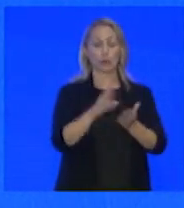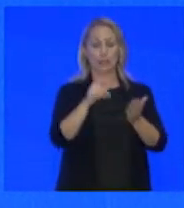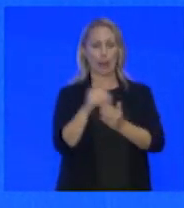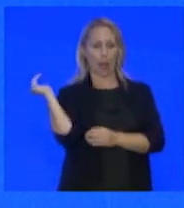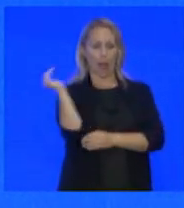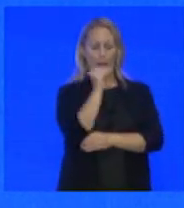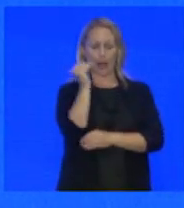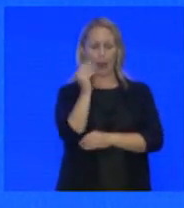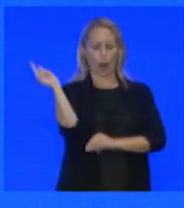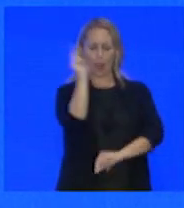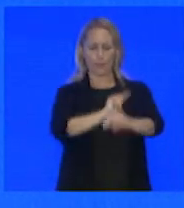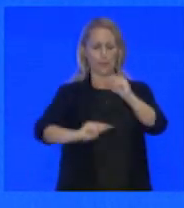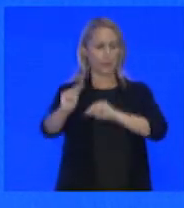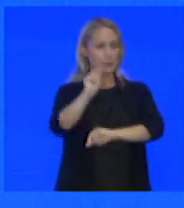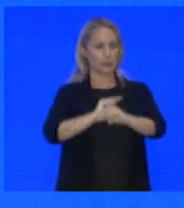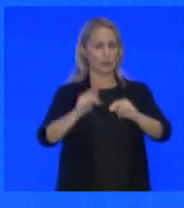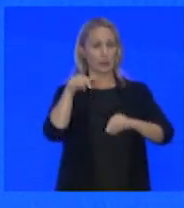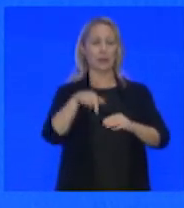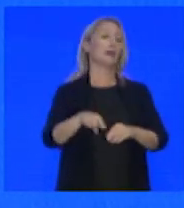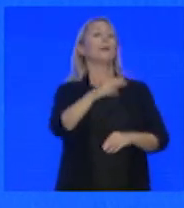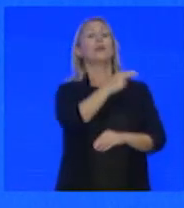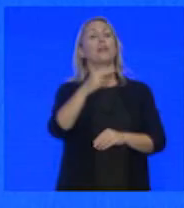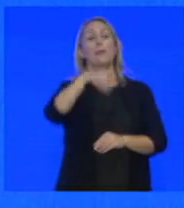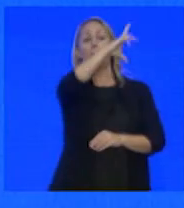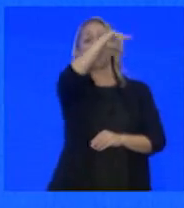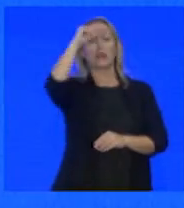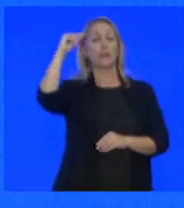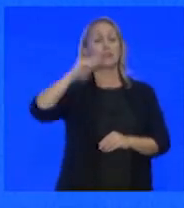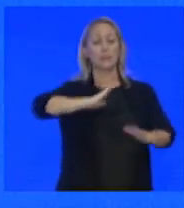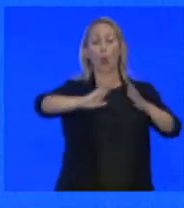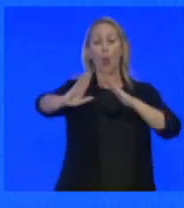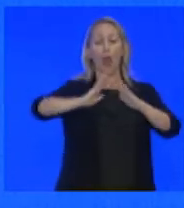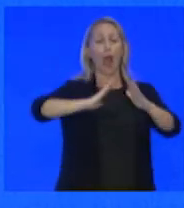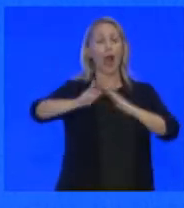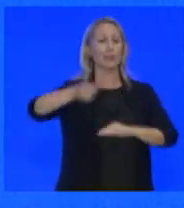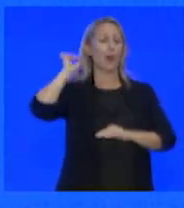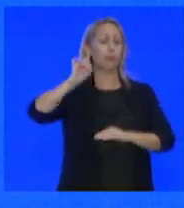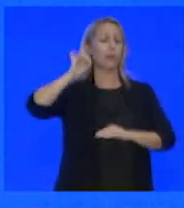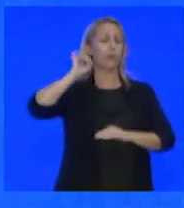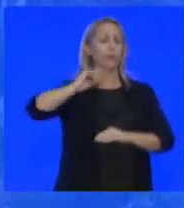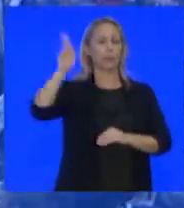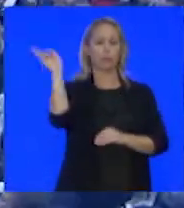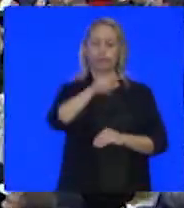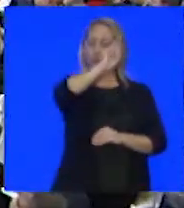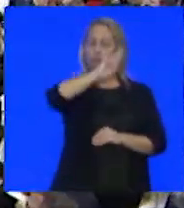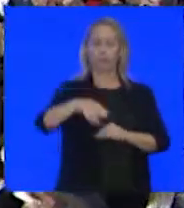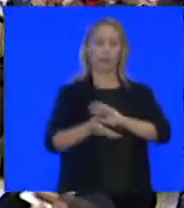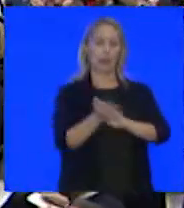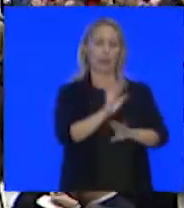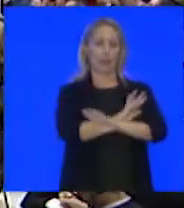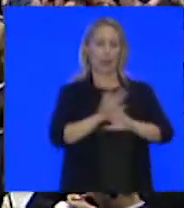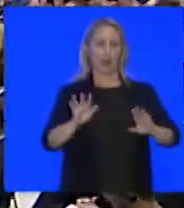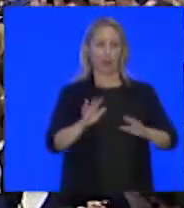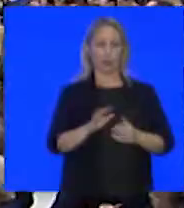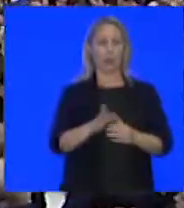θέματα. Την κατάργηση του ασύλου, της ανομίας και της παρανομίας στα πανεπιστήμια.